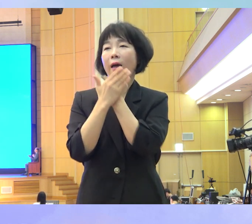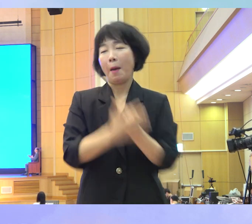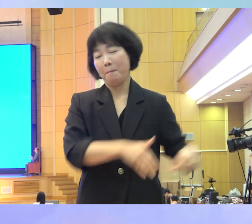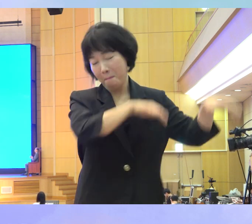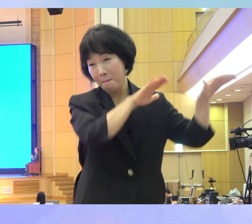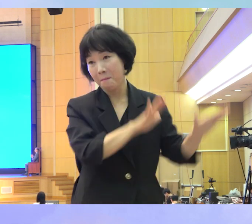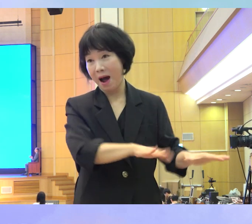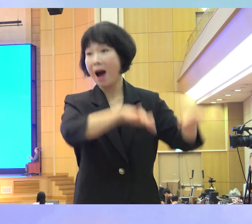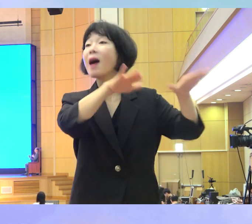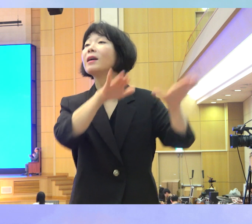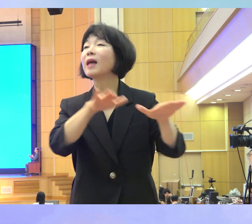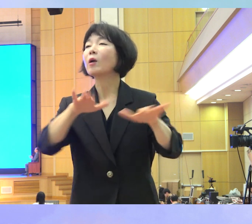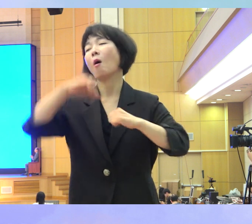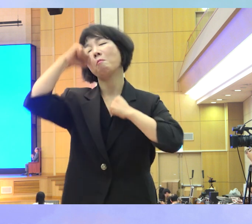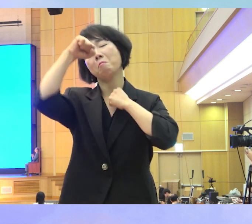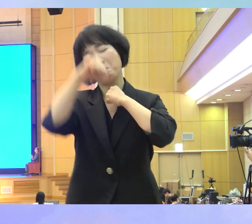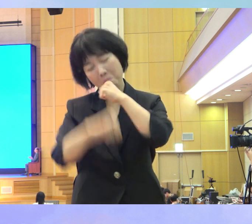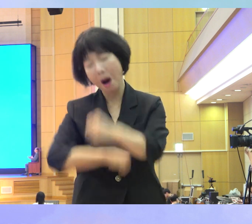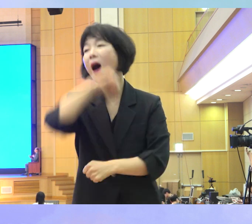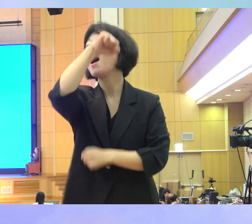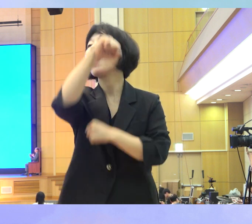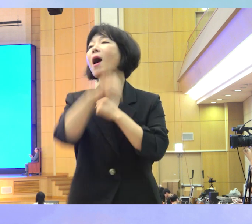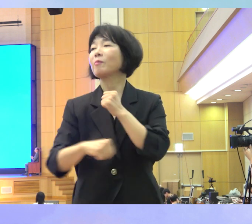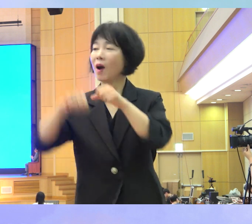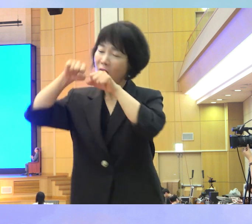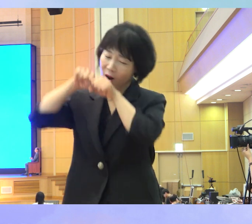바다로 내 맘껏